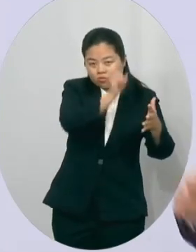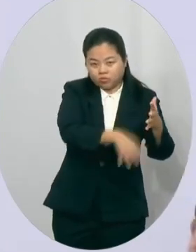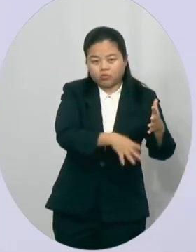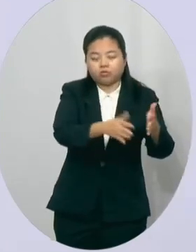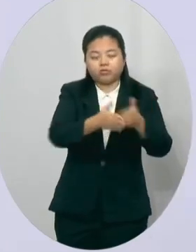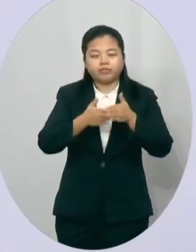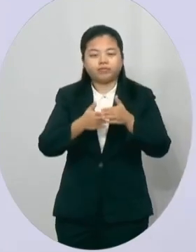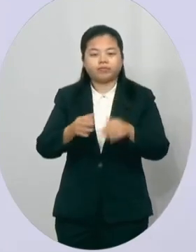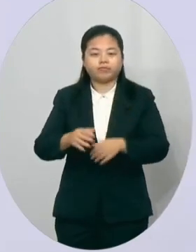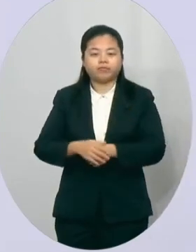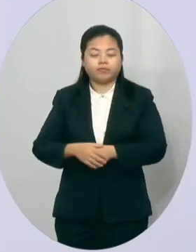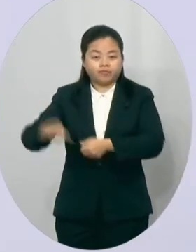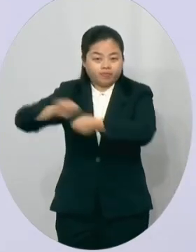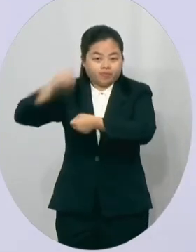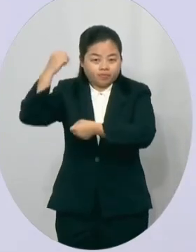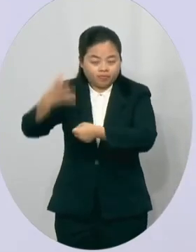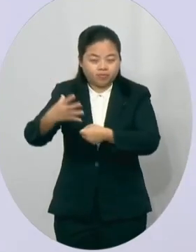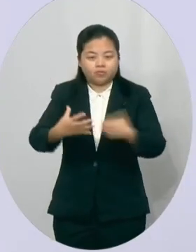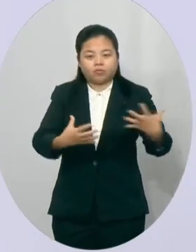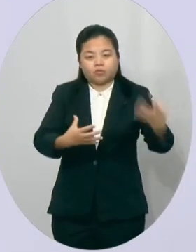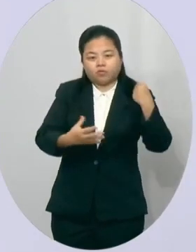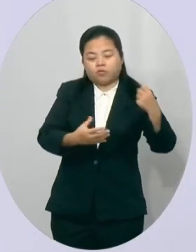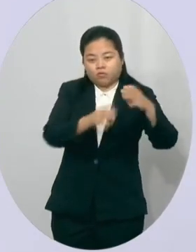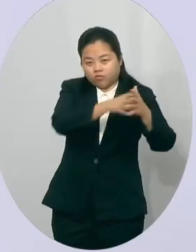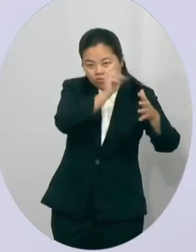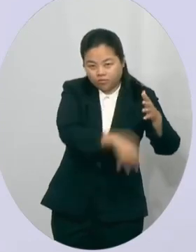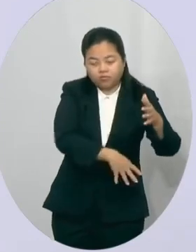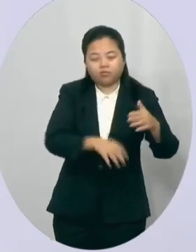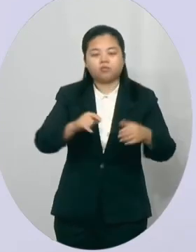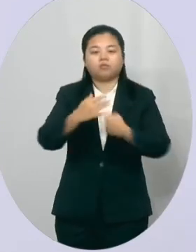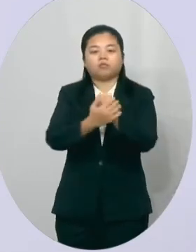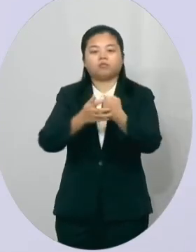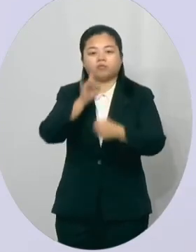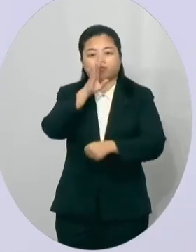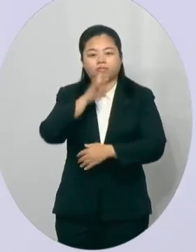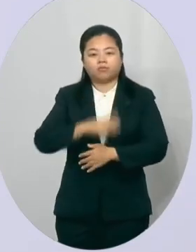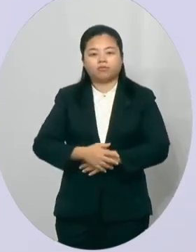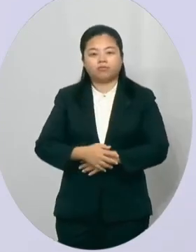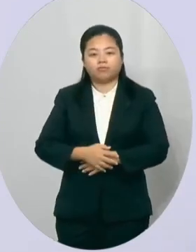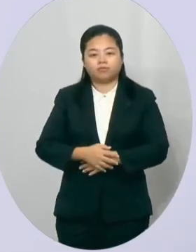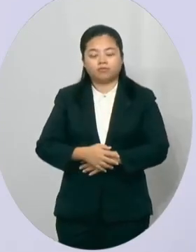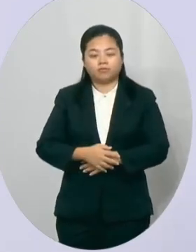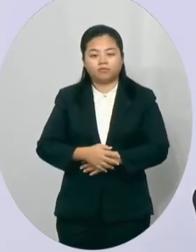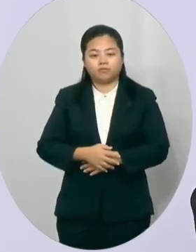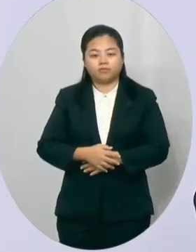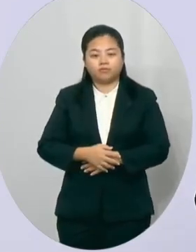依此类推，这个就是真正的守护台中。